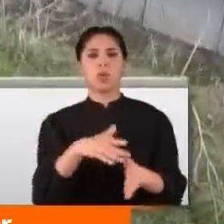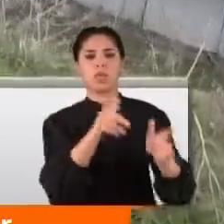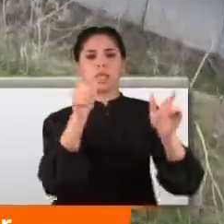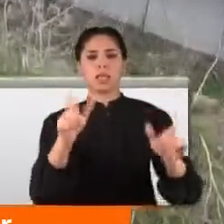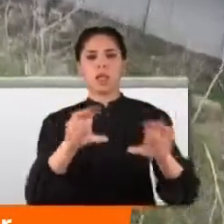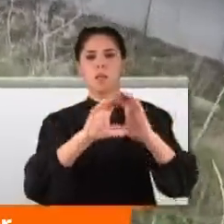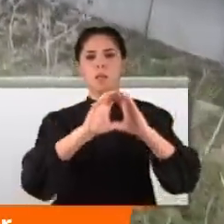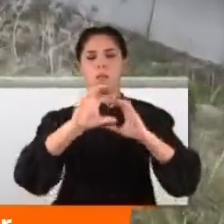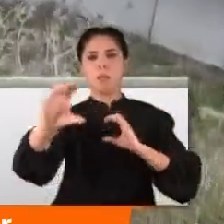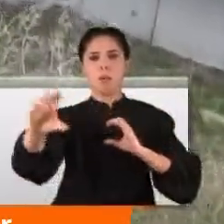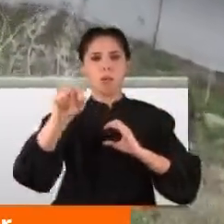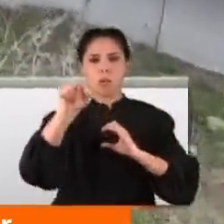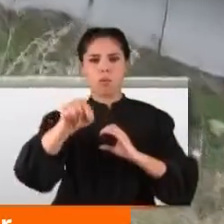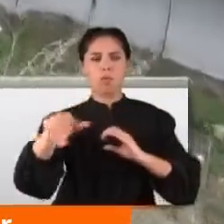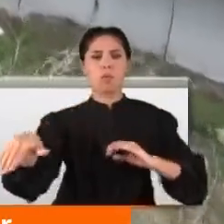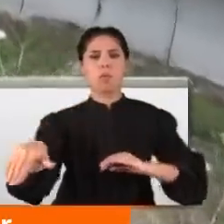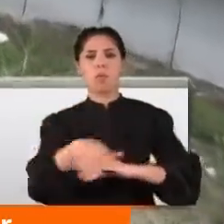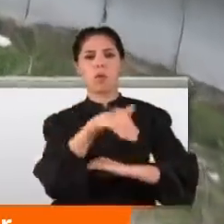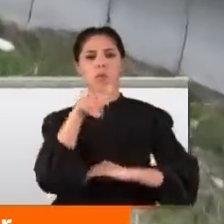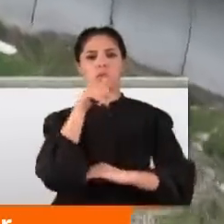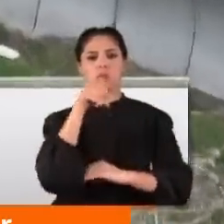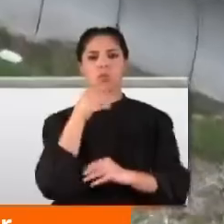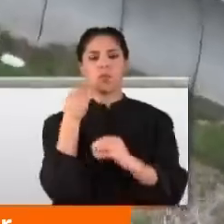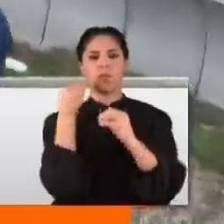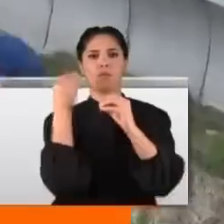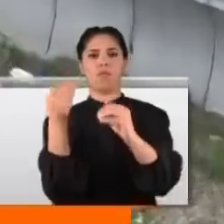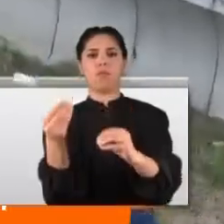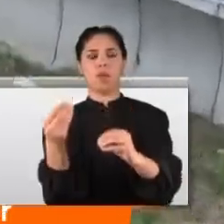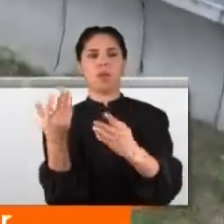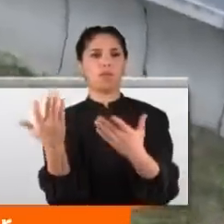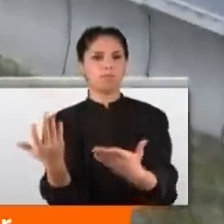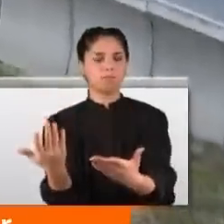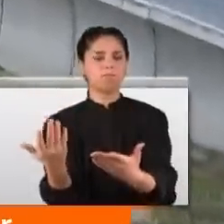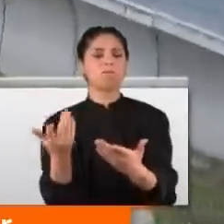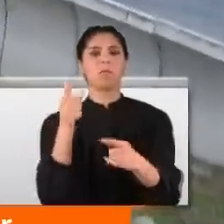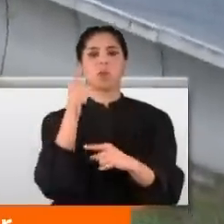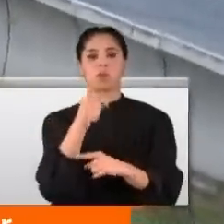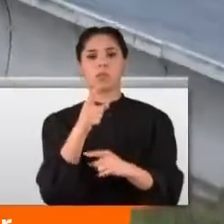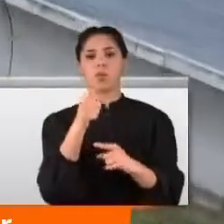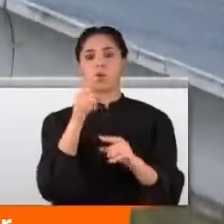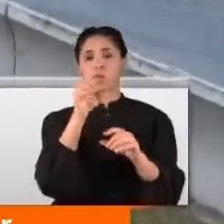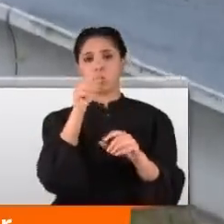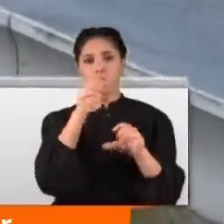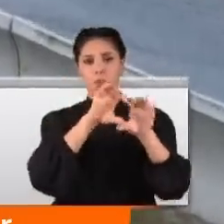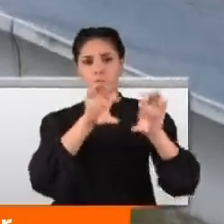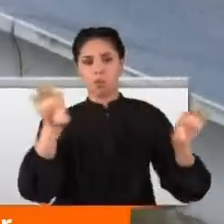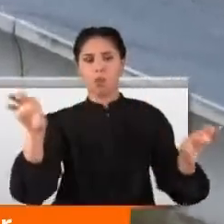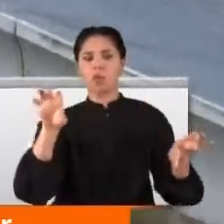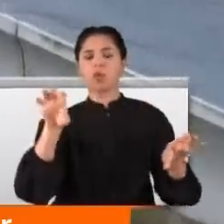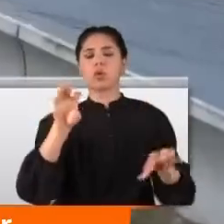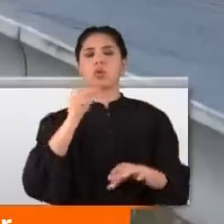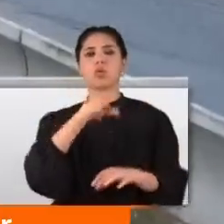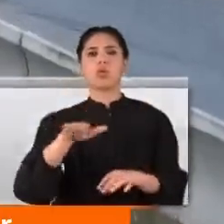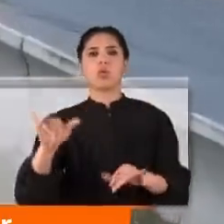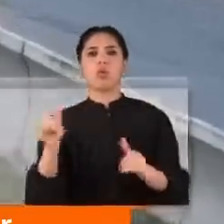boru aslında mahallenin su ihtiyacını karşılayan bir su borusu. Ancak bir süredir adeta çocukların